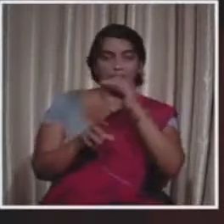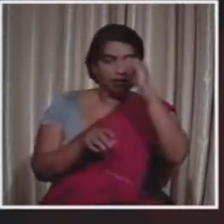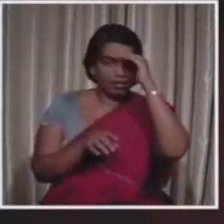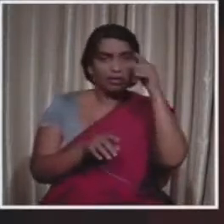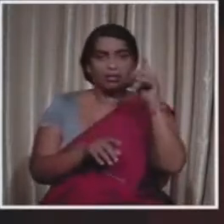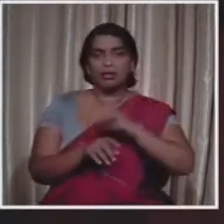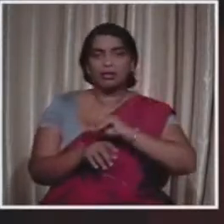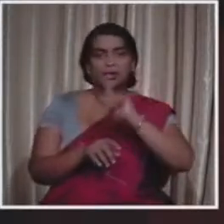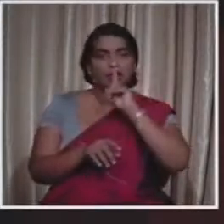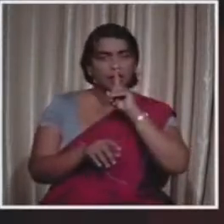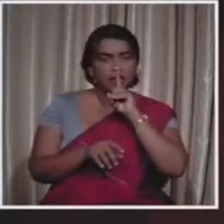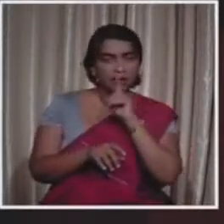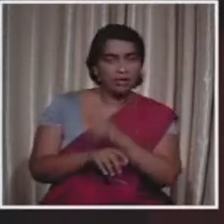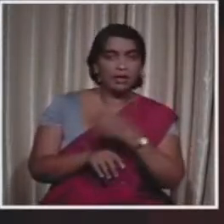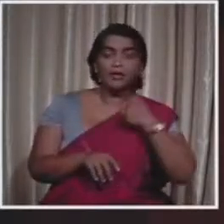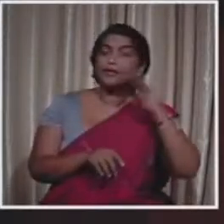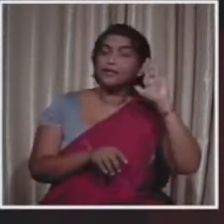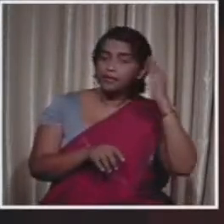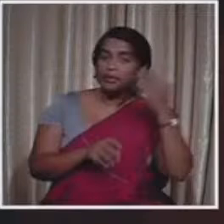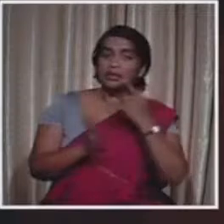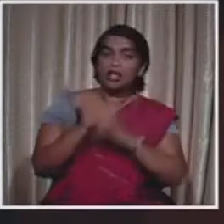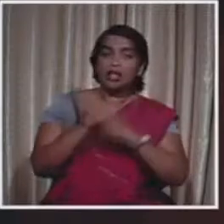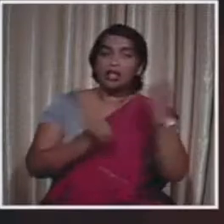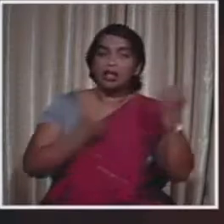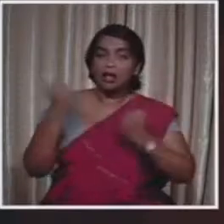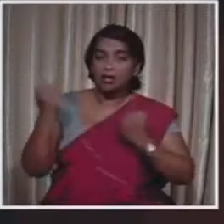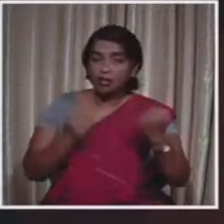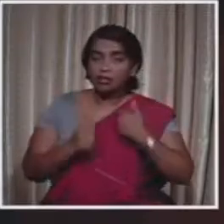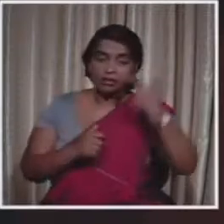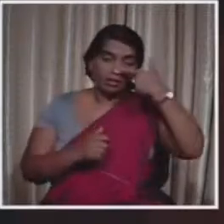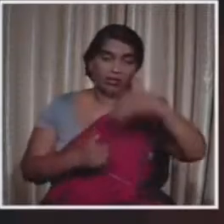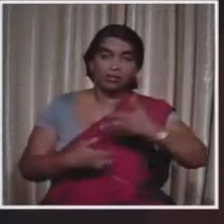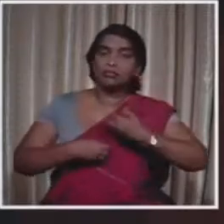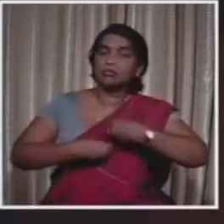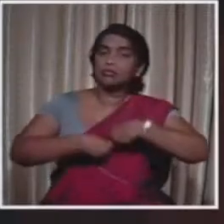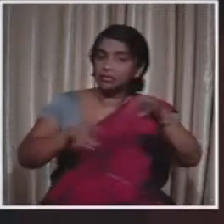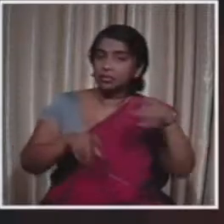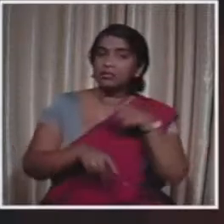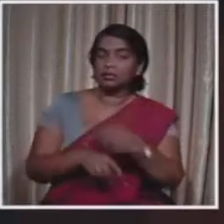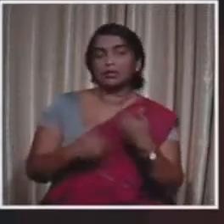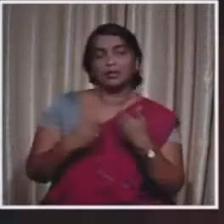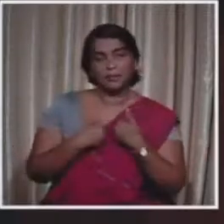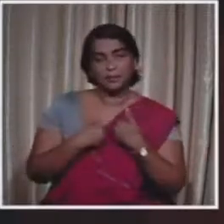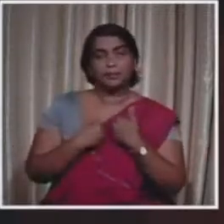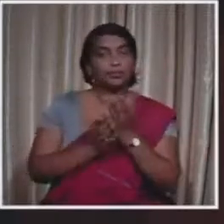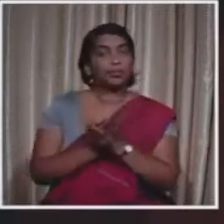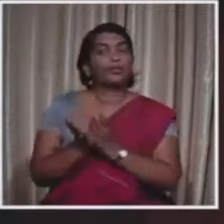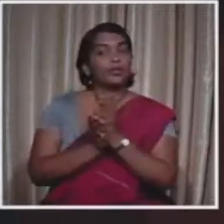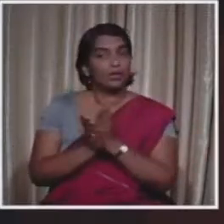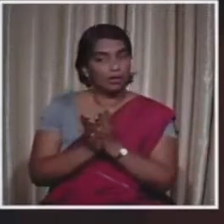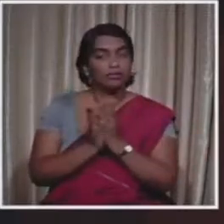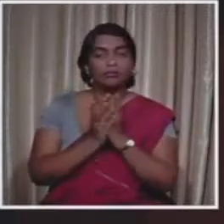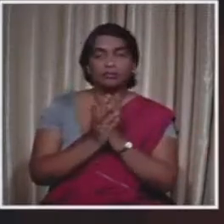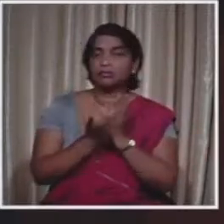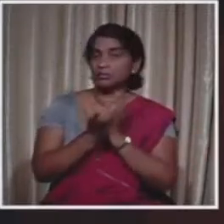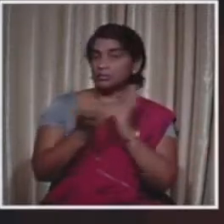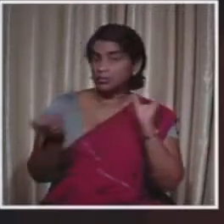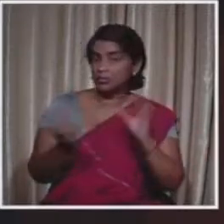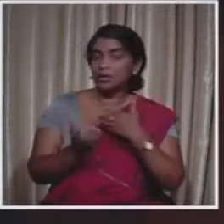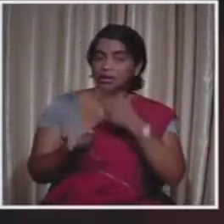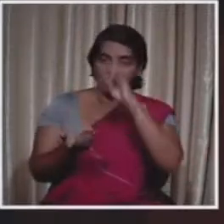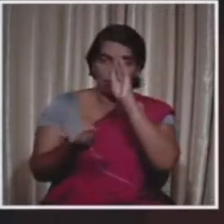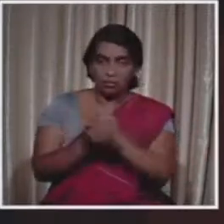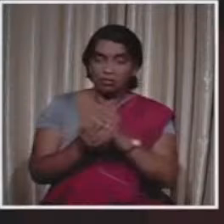ඔබතුමාගේ ඉල්ලීමක් කරන්න විශේෂයෙන්ම මේ බවුසර් වලට තෙල් ප්‍රවාහනය කරන අපේ දුම්රිය මැදිවුර වලට ඒ අවශ්‍ය ආරක්ෂාව